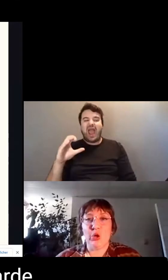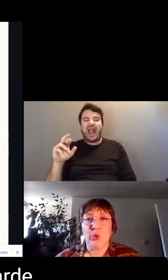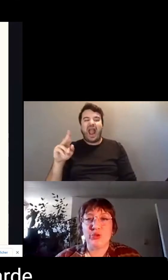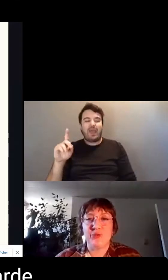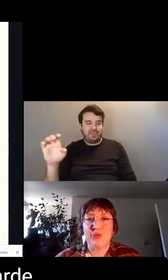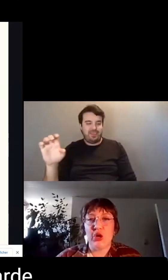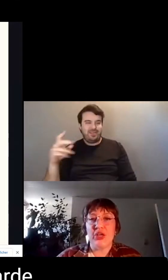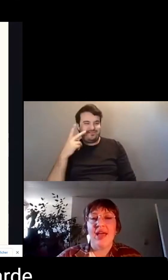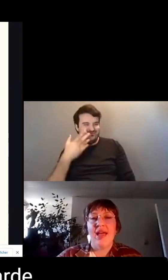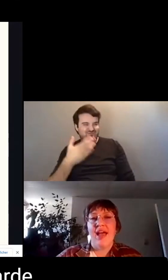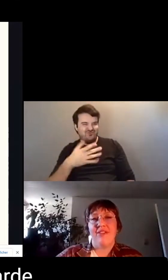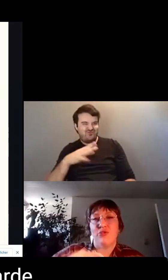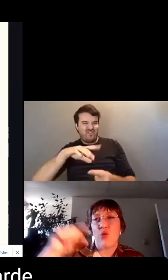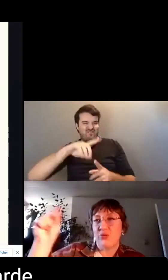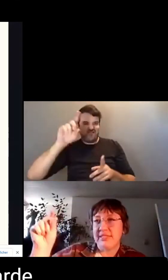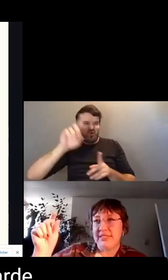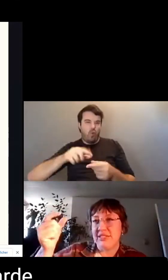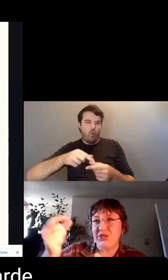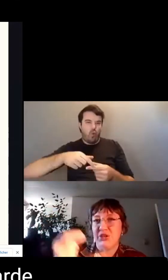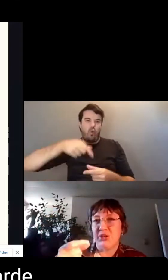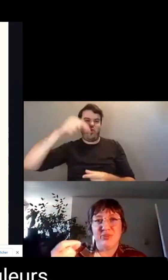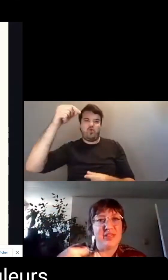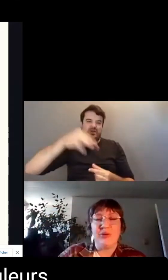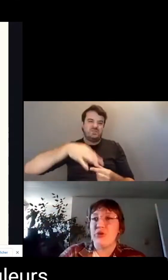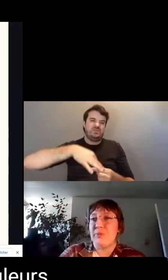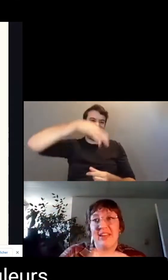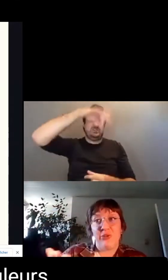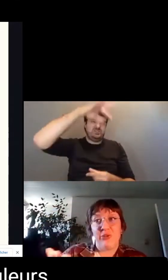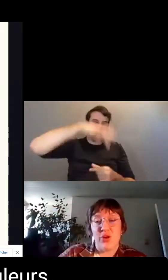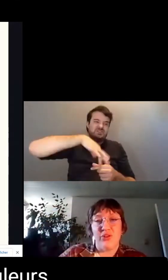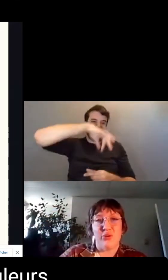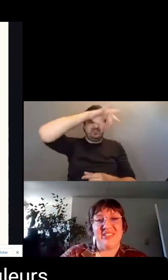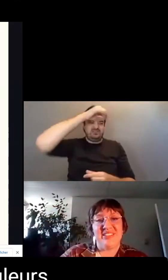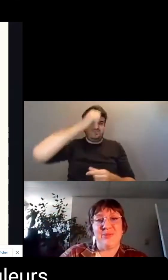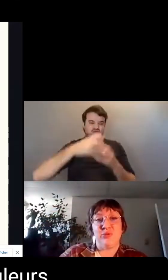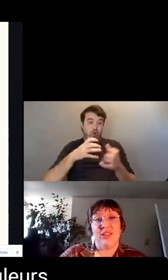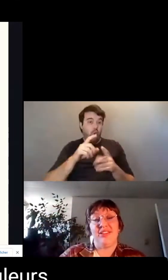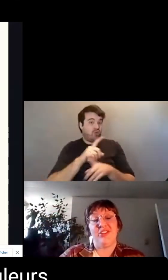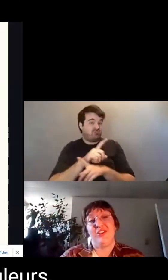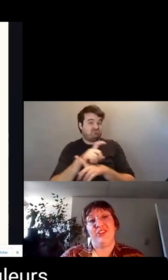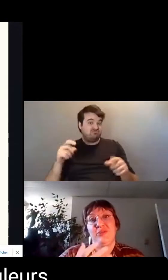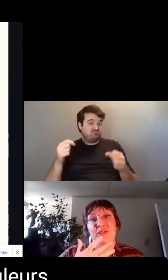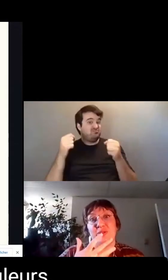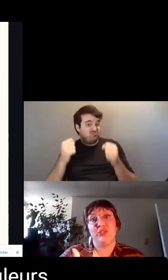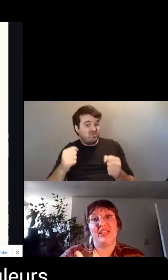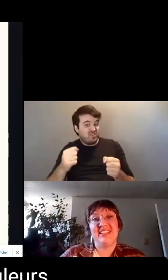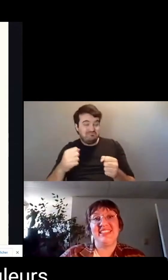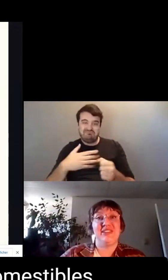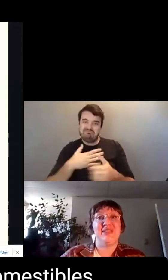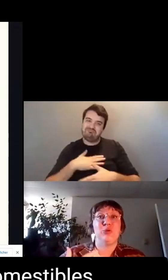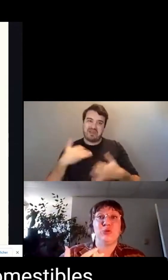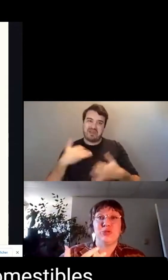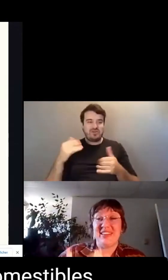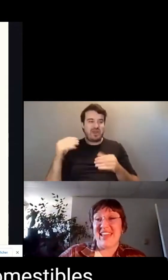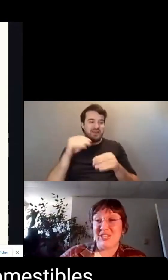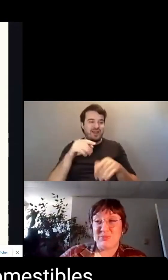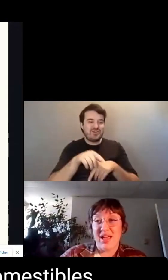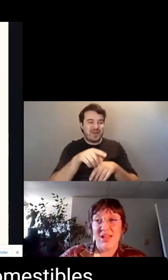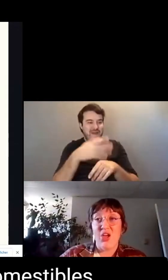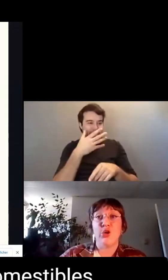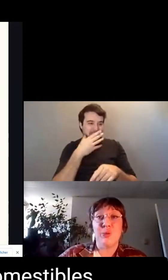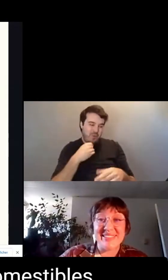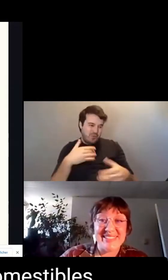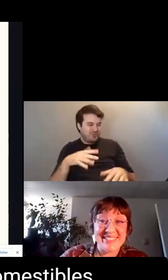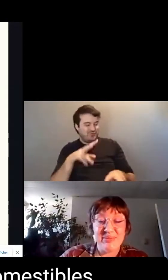des grosses feuilles avec une longue tige, puis ça peut être de plein de couleurs. Donc, c'est amusant de le mettre au jardin. Ça fait des beaux